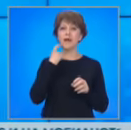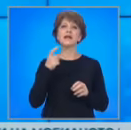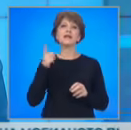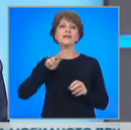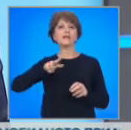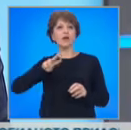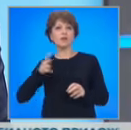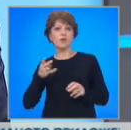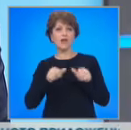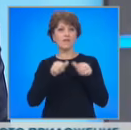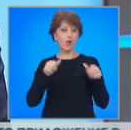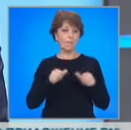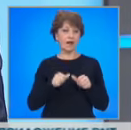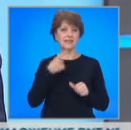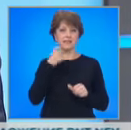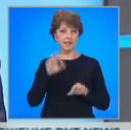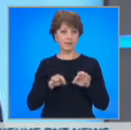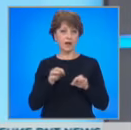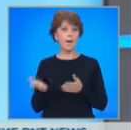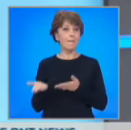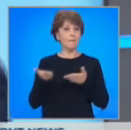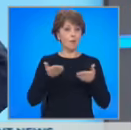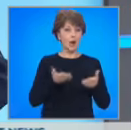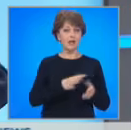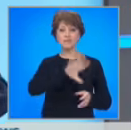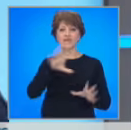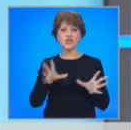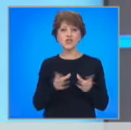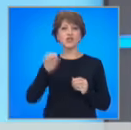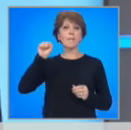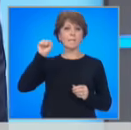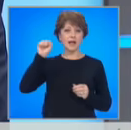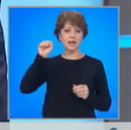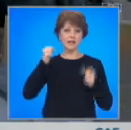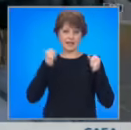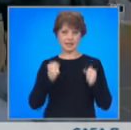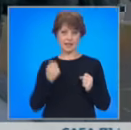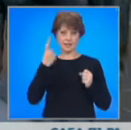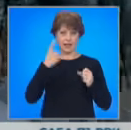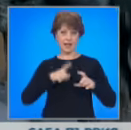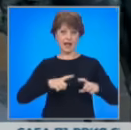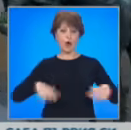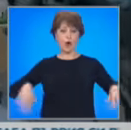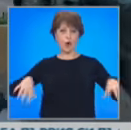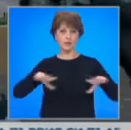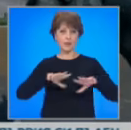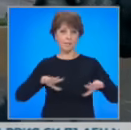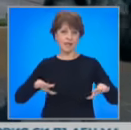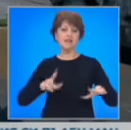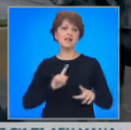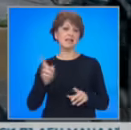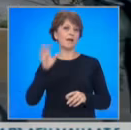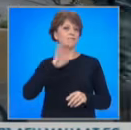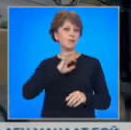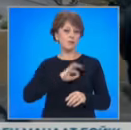изборите. Поканихме всички партии на една обща маса да седем. Не се получи и по тази причина проведахме по-отделно разговори